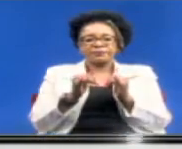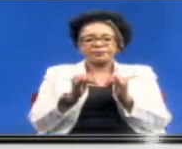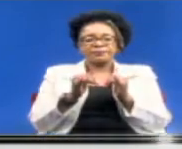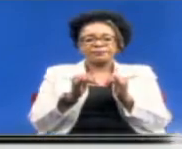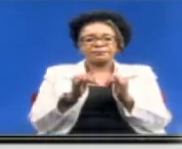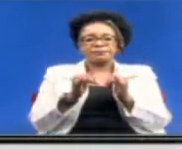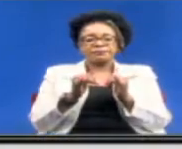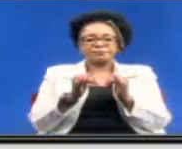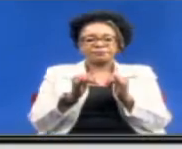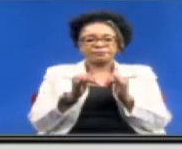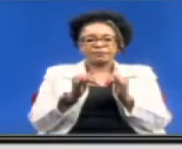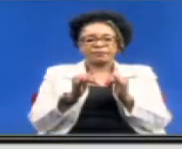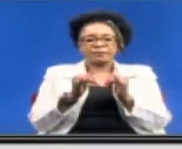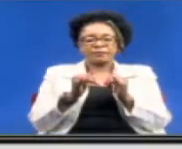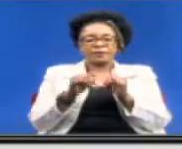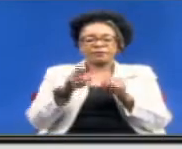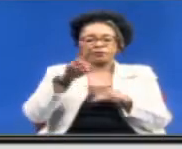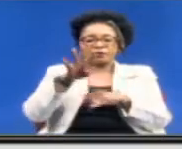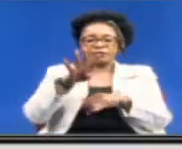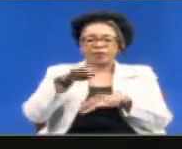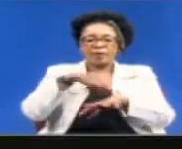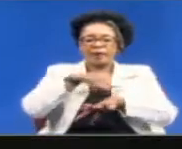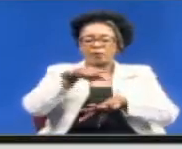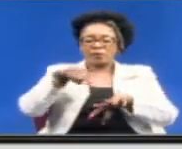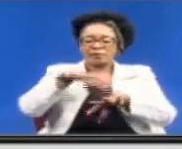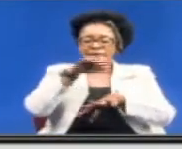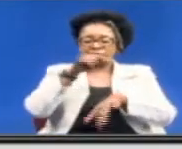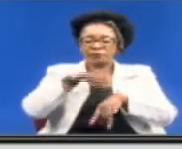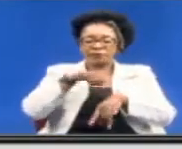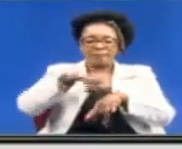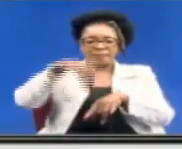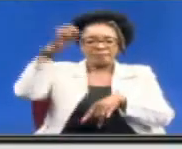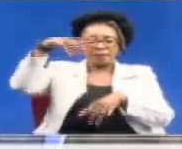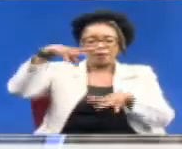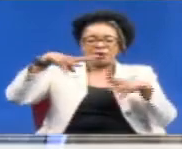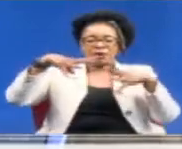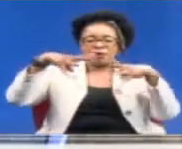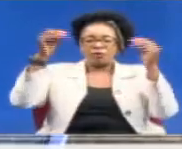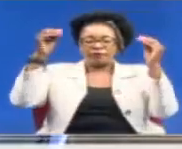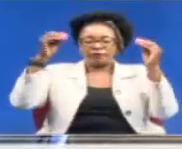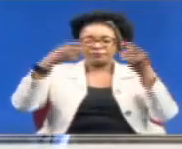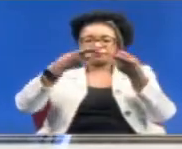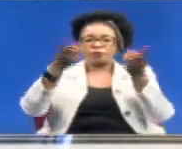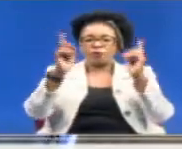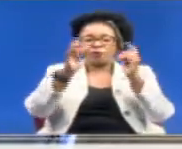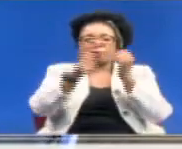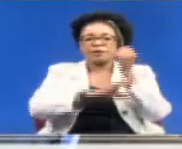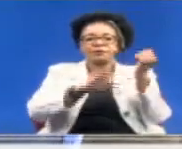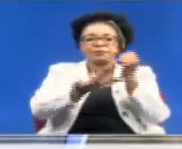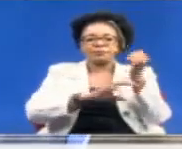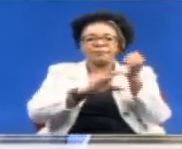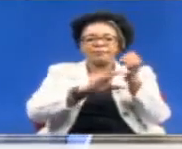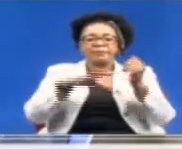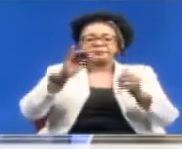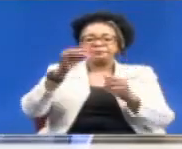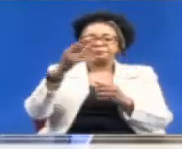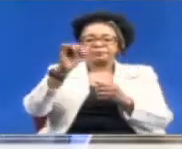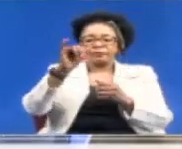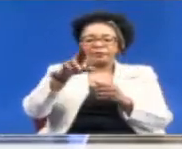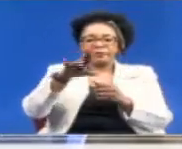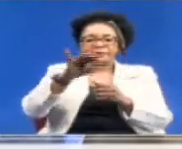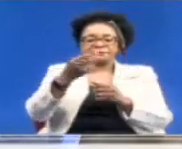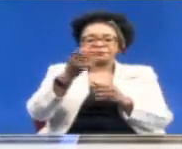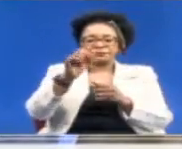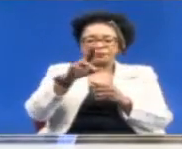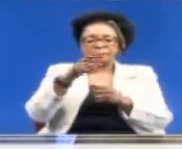Takriban saa 24 tangu kukatika kwa umeme takriban Kenya nzima, waziri wa kawi Davis Chirchir anasema mfumo mzima